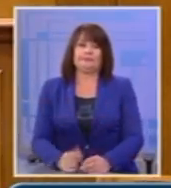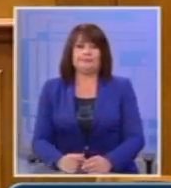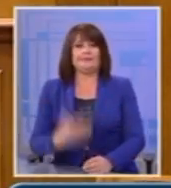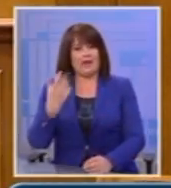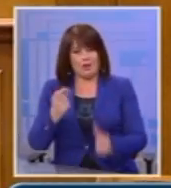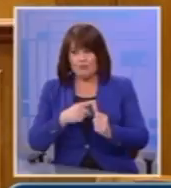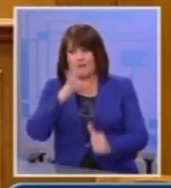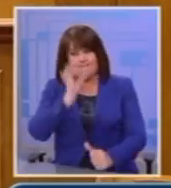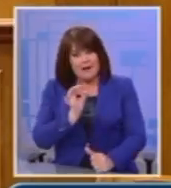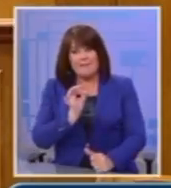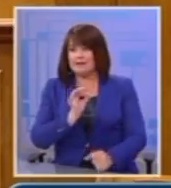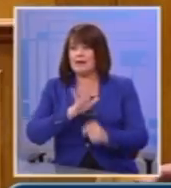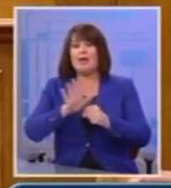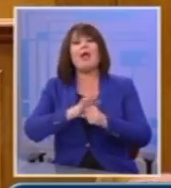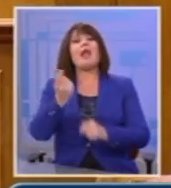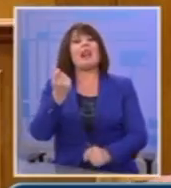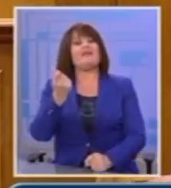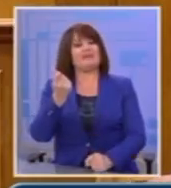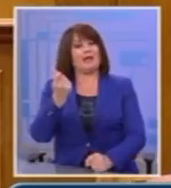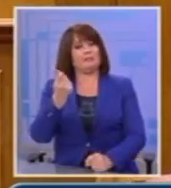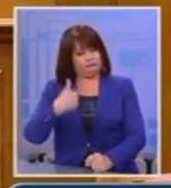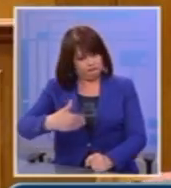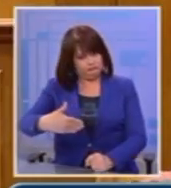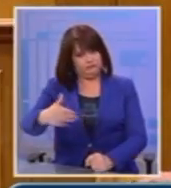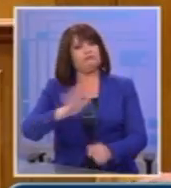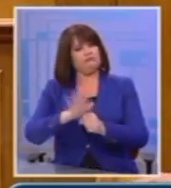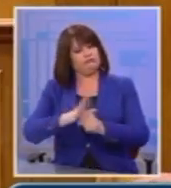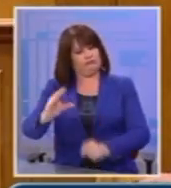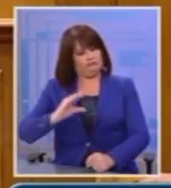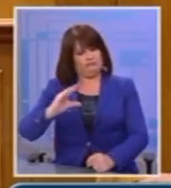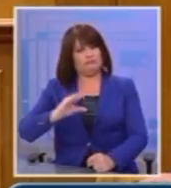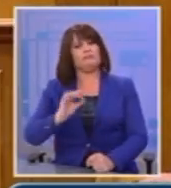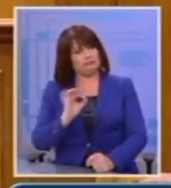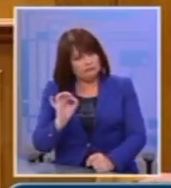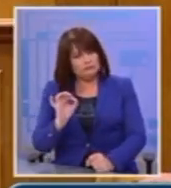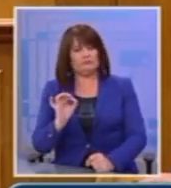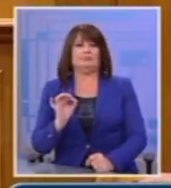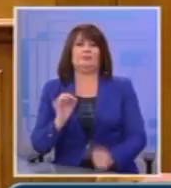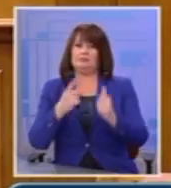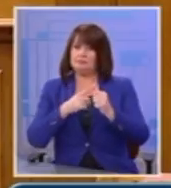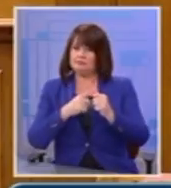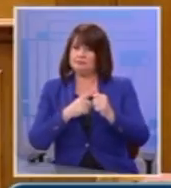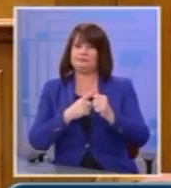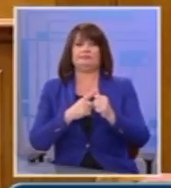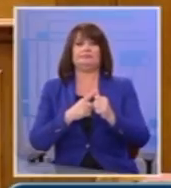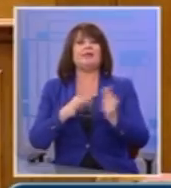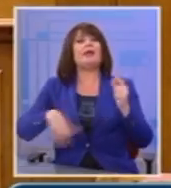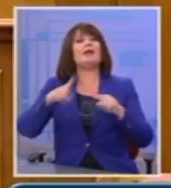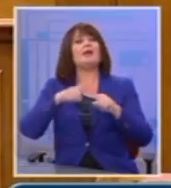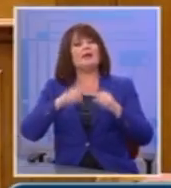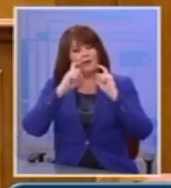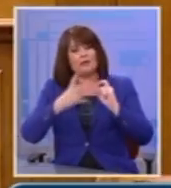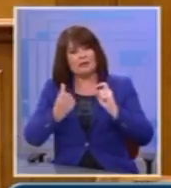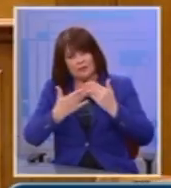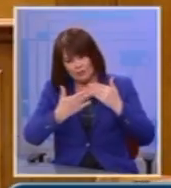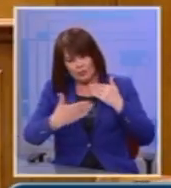Έχουμε πράγματι επαρκή χρηματοδότηση, προοπτική επαρκούς χρηματοδότησης των υποχρεώσεων της χώρας για το